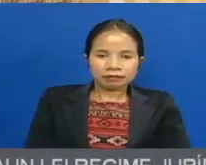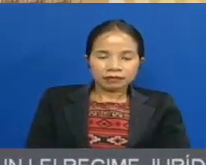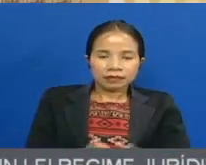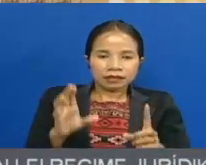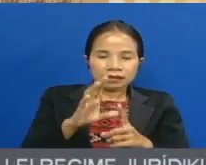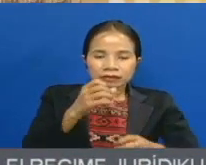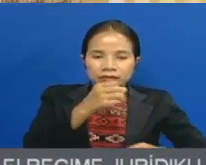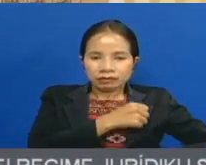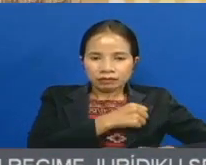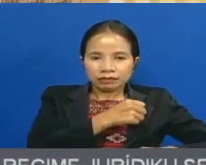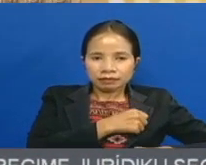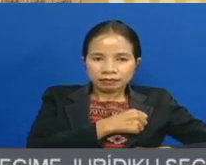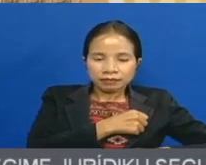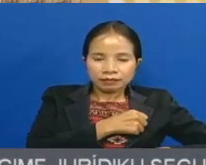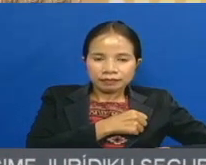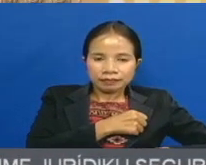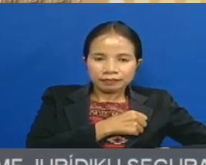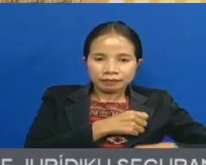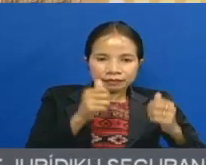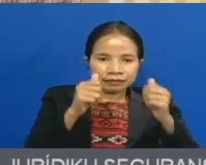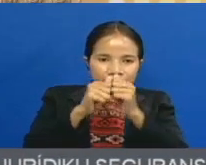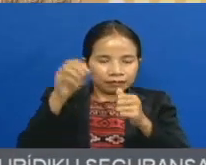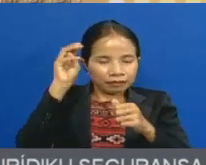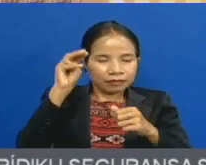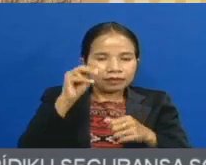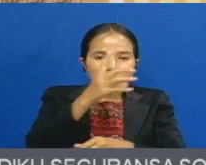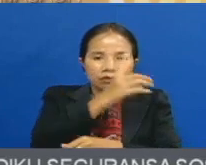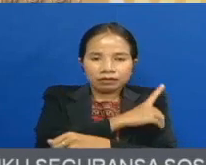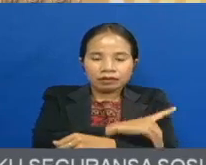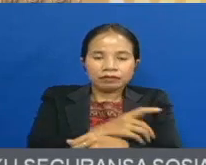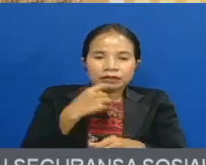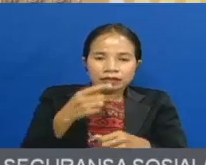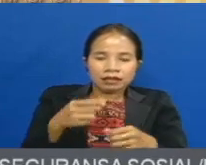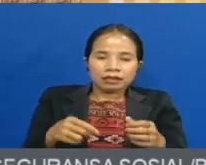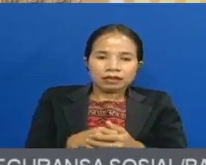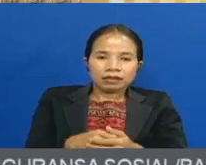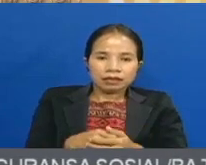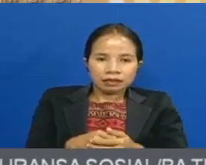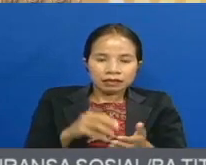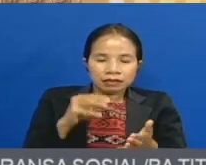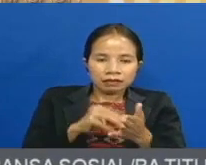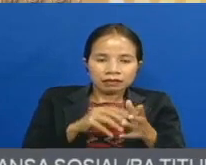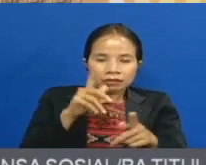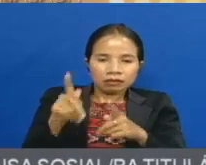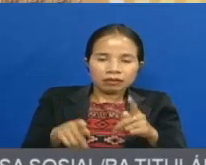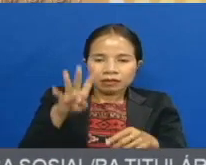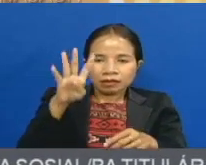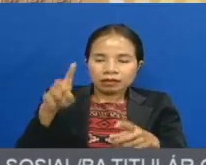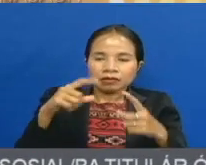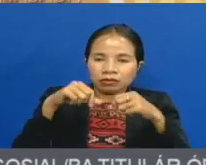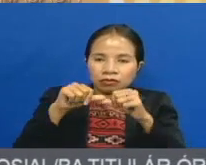Comandul Valentil Forța Defesa Timor-Leste, cu Ministerul Defesa, a rucatang medicul militar na inhat, ba continue